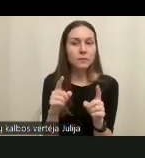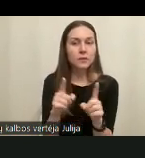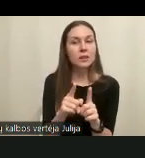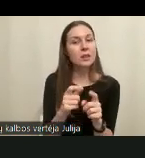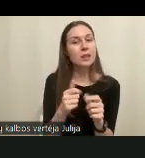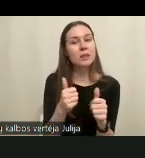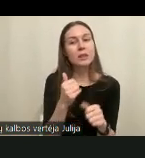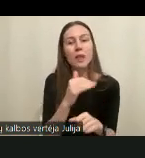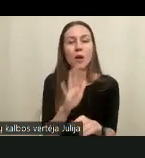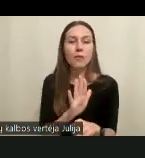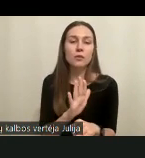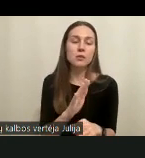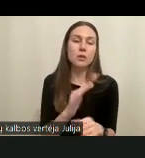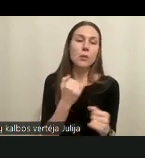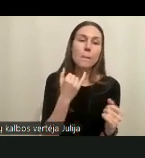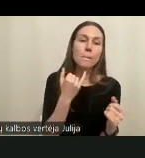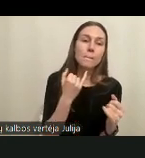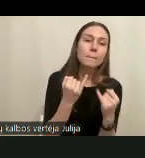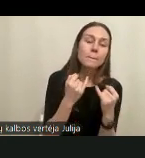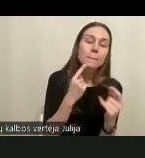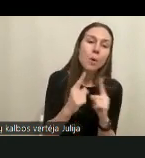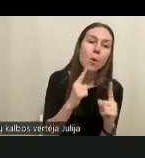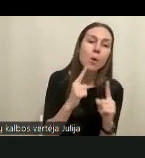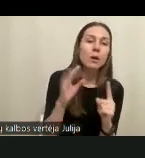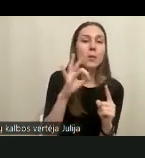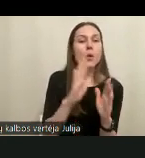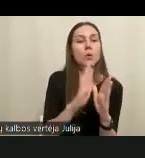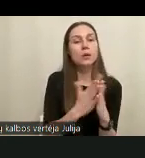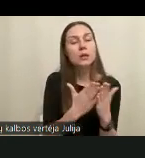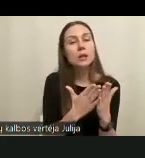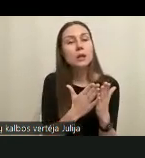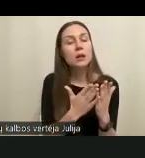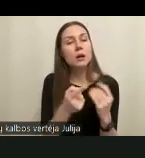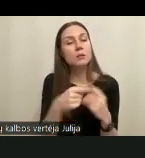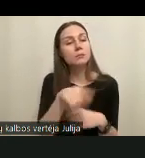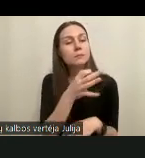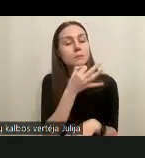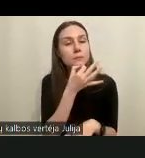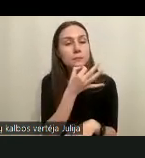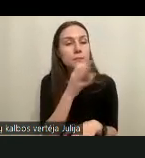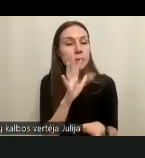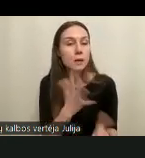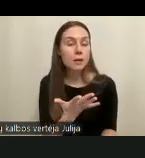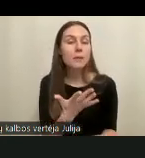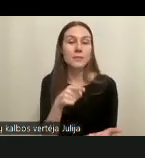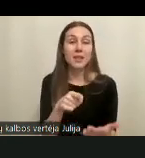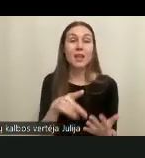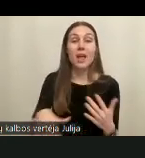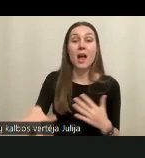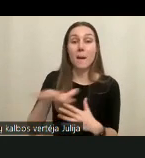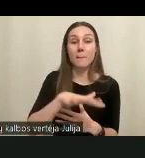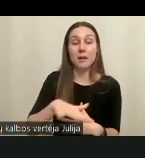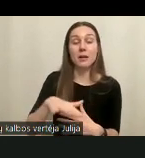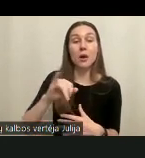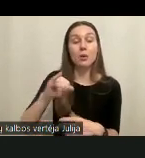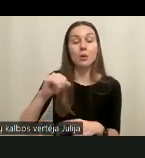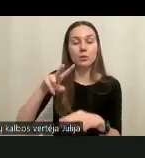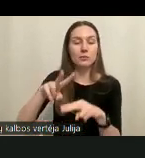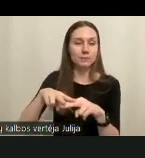neoficialus, pašnekėsi apie knygas, kas jiems patinka. Ir tai turi vykti socialinio skaitimo aplinkoje, o ne oficialioje klasės